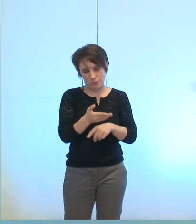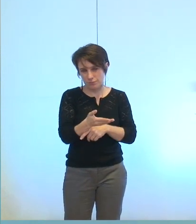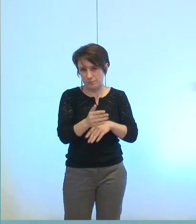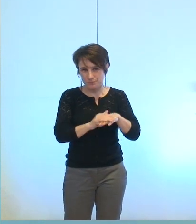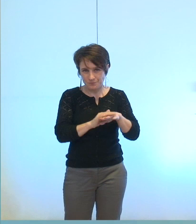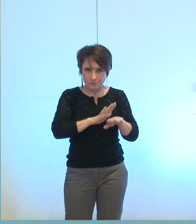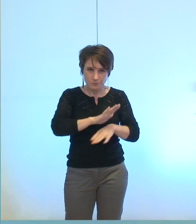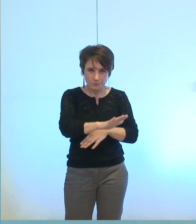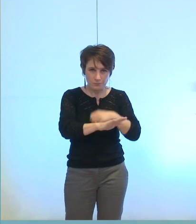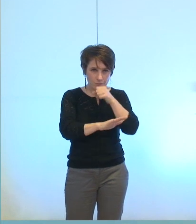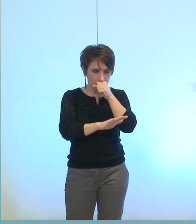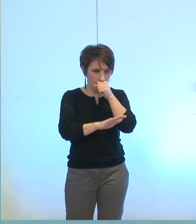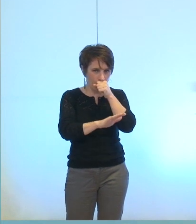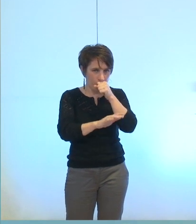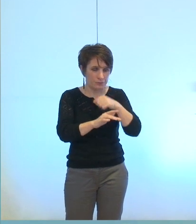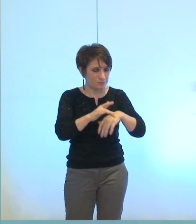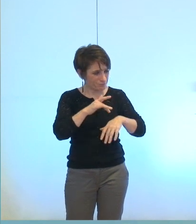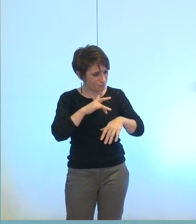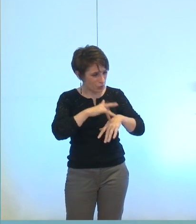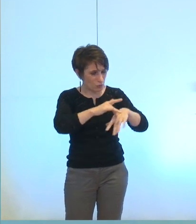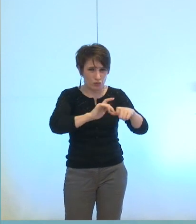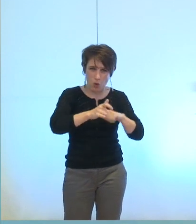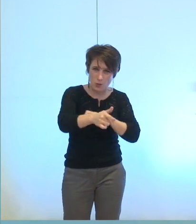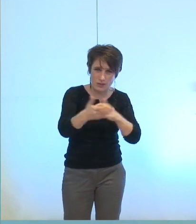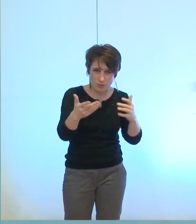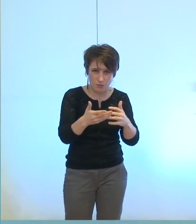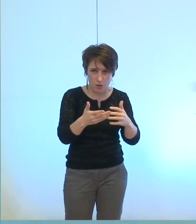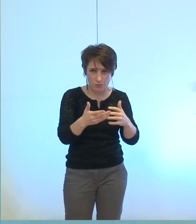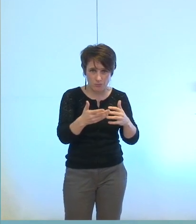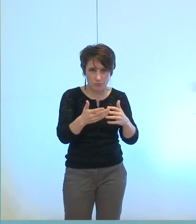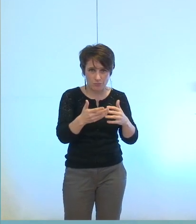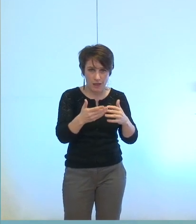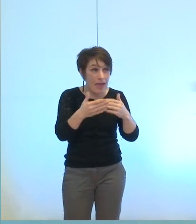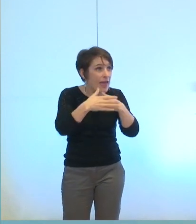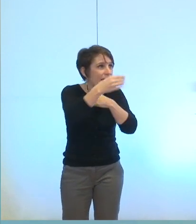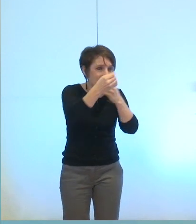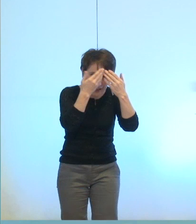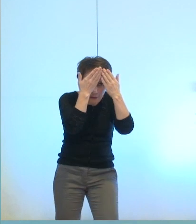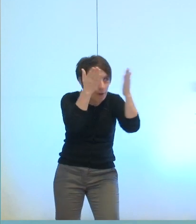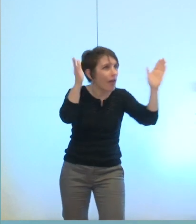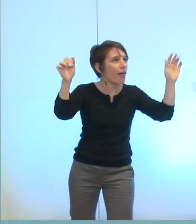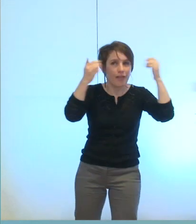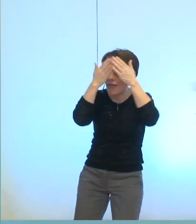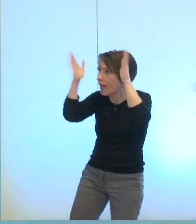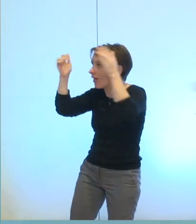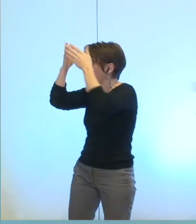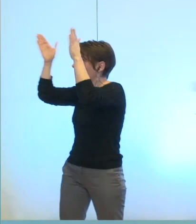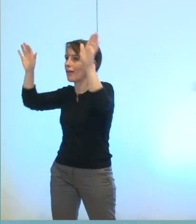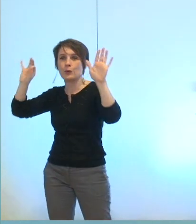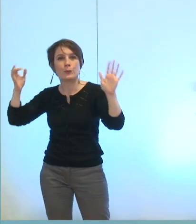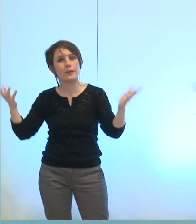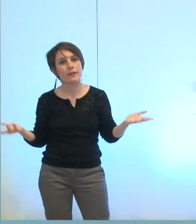conséquence de se tourner systématiquement vers l'extérieur de faire appel à des